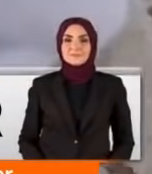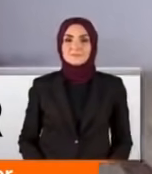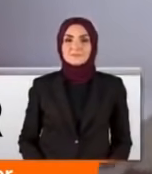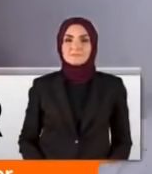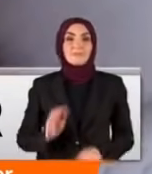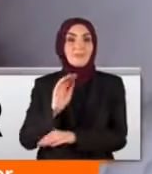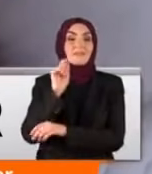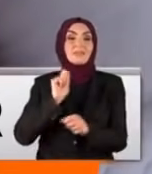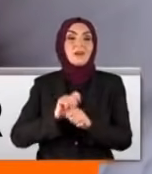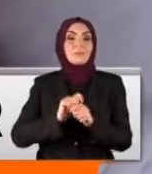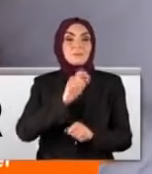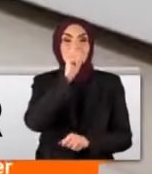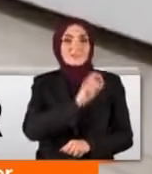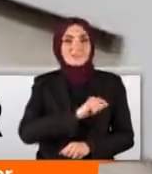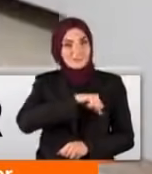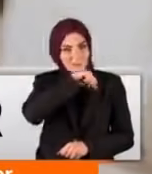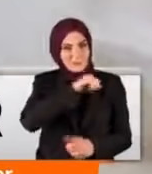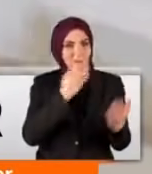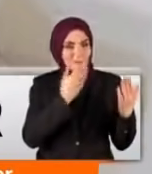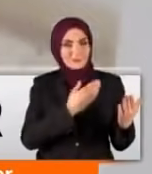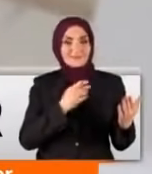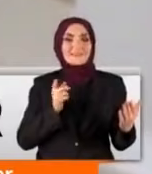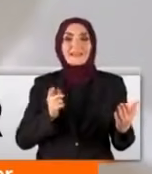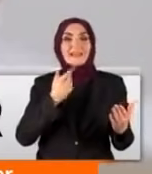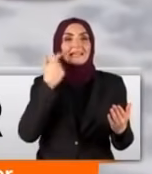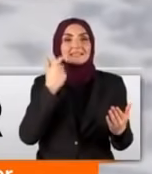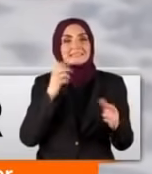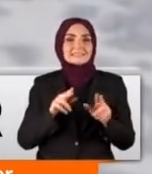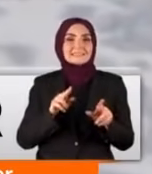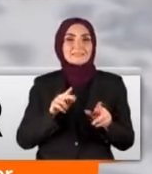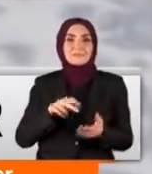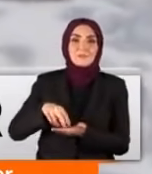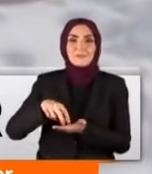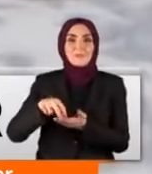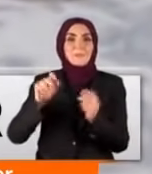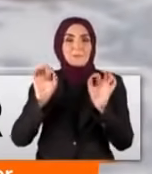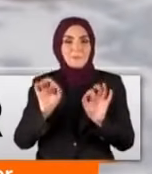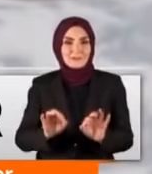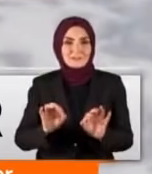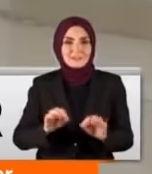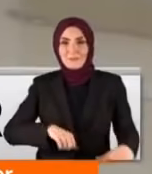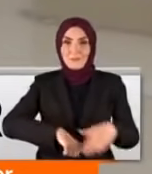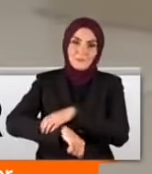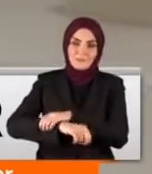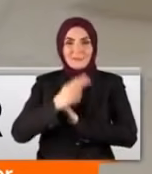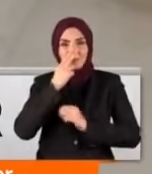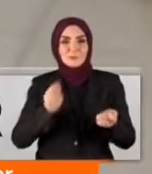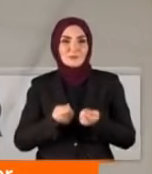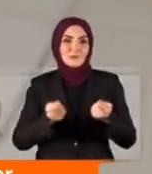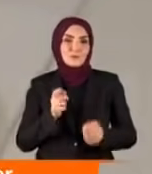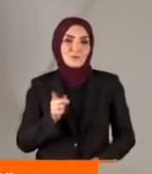Hayat tamircisi sayesinde eskisi gibi etrafta koşturmaya başlayan Mısır şimdi protez patisine alışmaya çalışıyor.